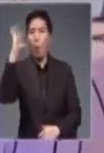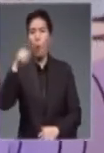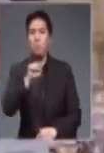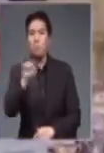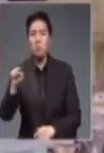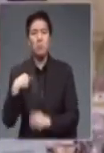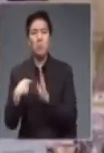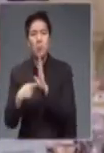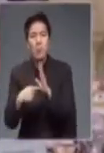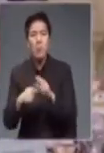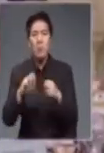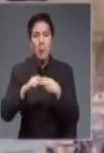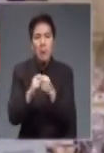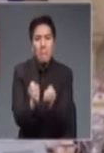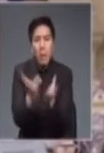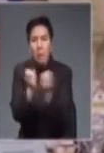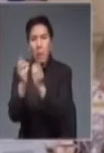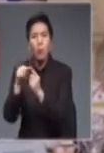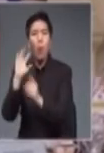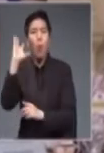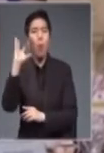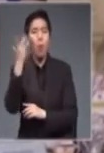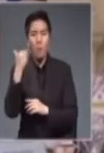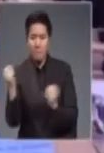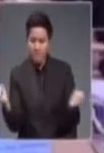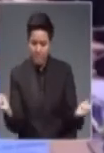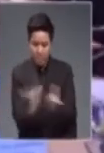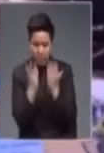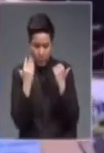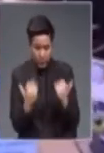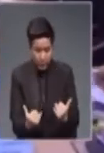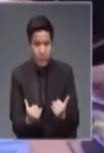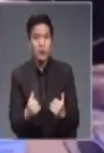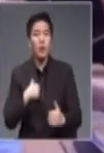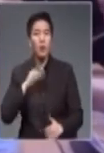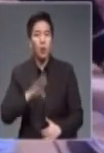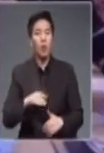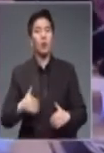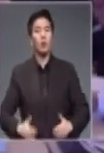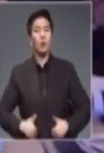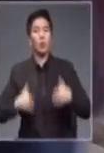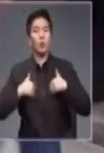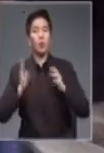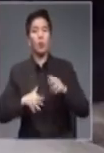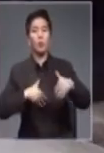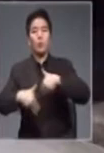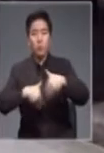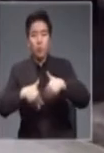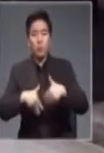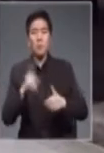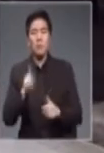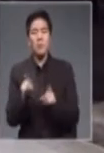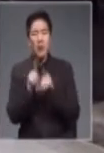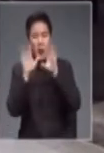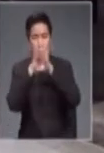นึ่งเป็นการสอนที่เห็นผลได้อย่างเป็นรูปธรรมมีประสิทธิภาพและสามารถใช้เป็นแบบอย่างได้หรือให้มีการพัฒน